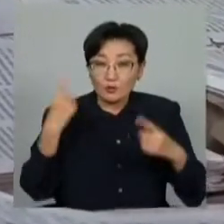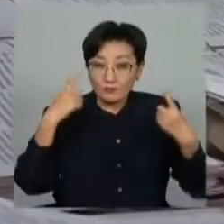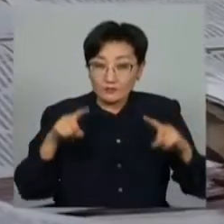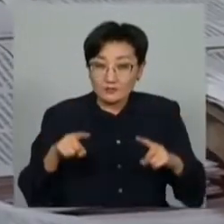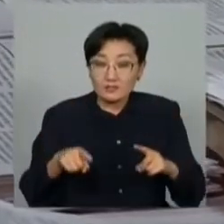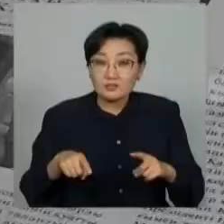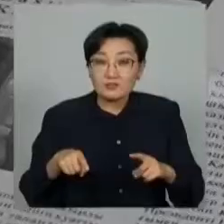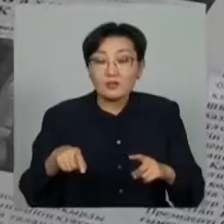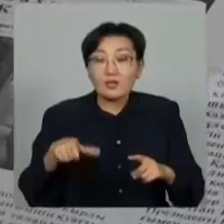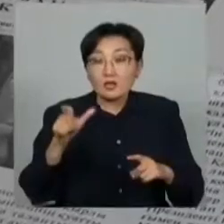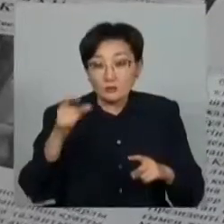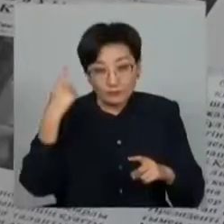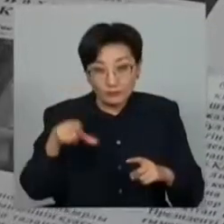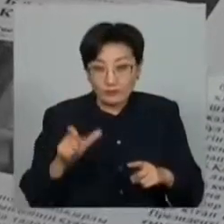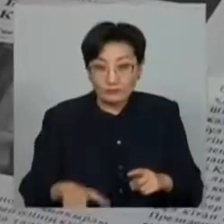идеясының авторы екен.